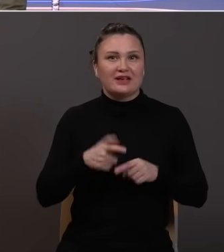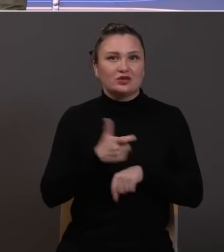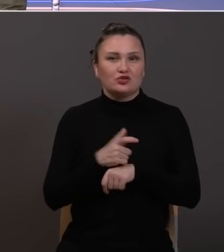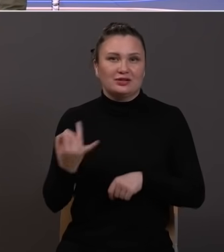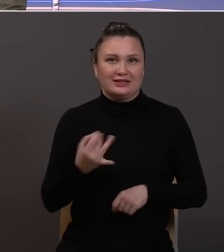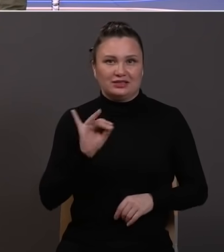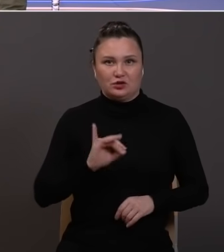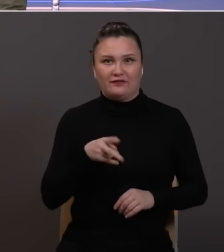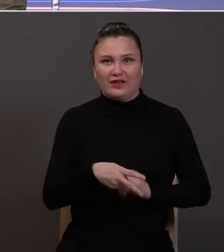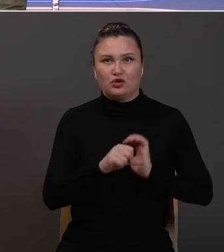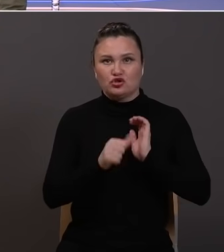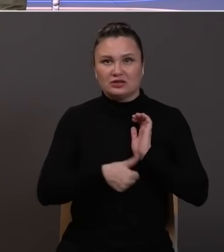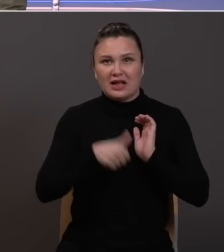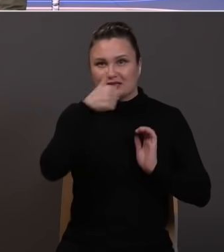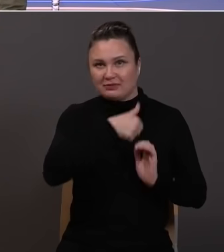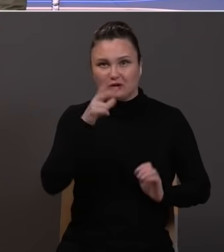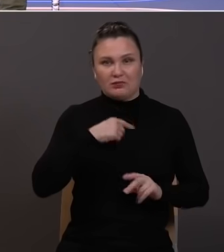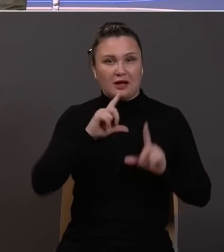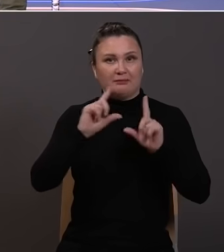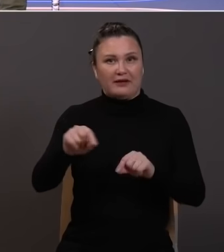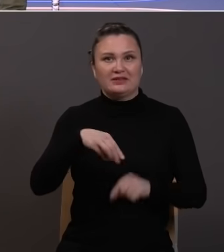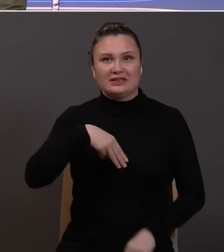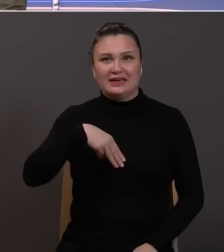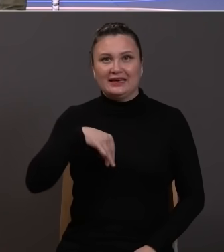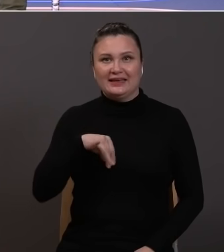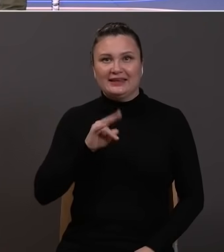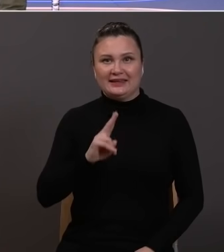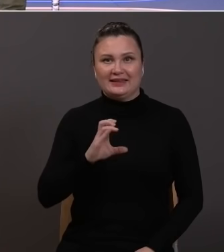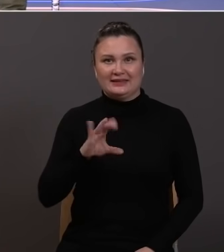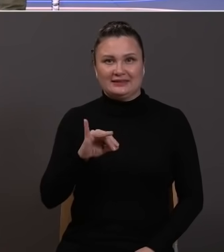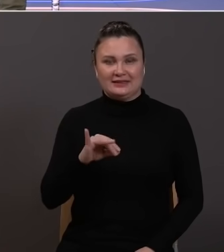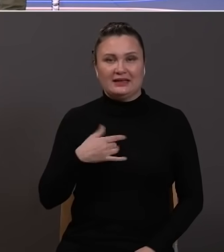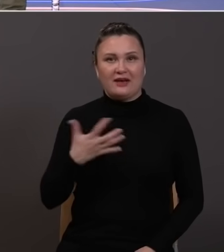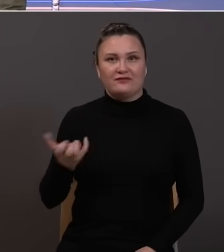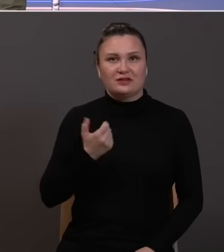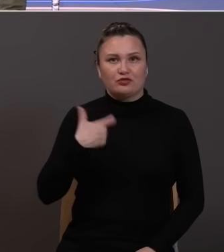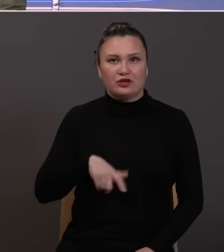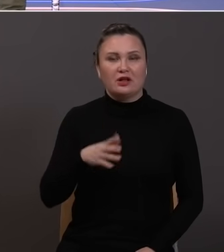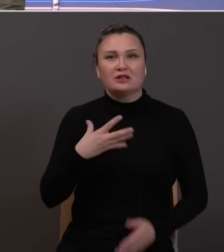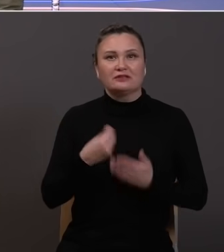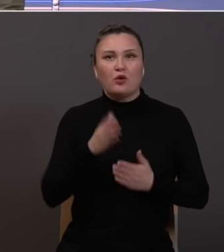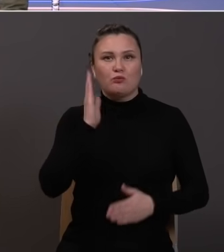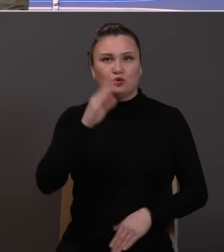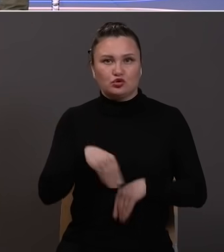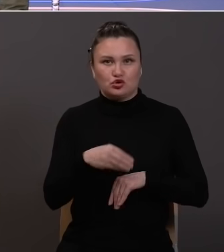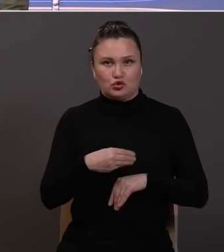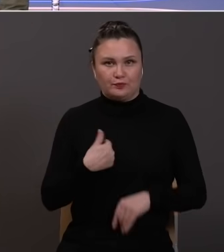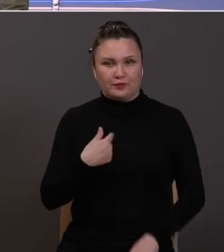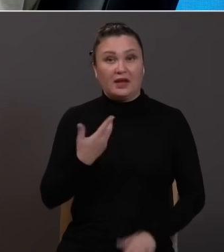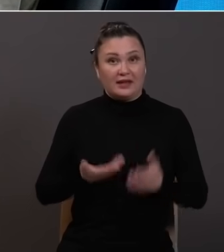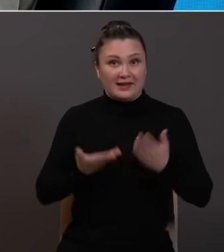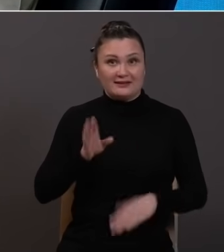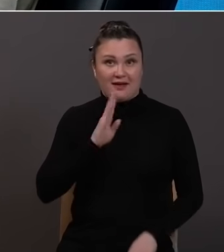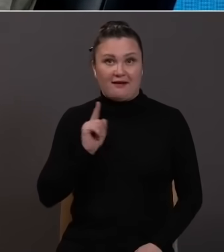В 2016 году мы, когда отправились в Тикси, это была первая арктическая экспедиция для меня, я взял с собой тогда свою будущую жену. И я думаю,